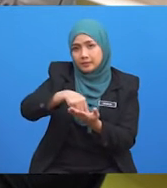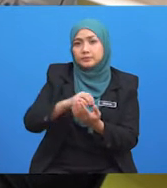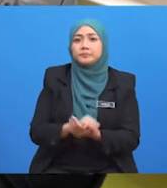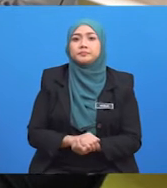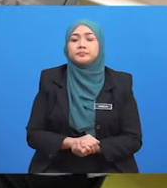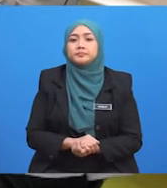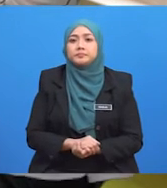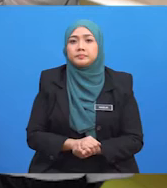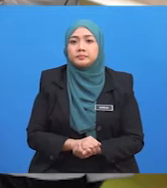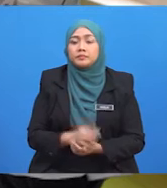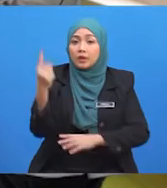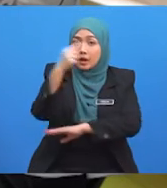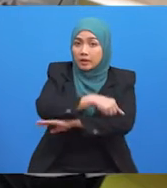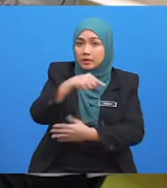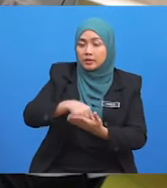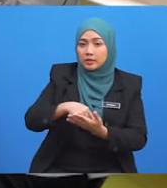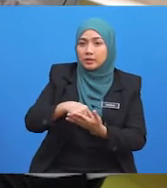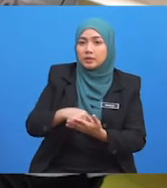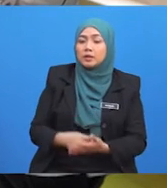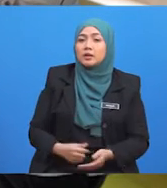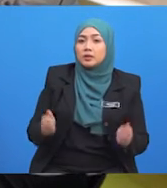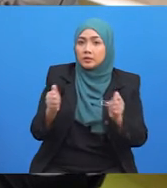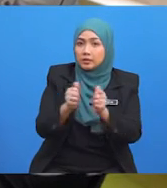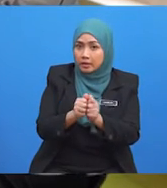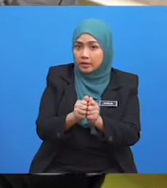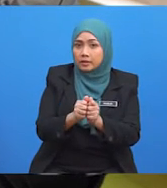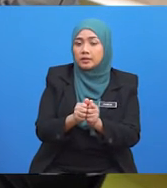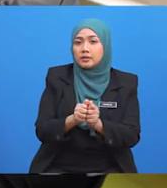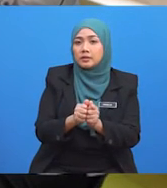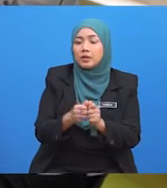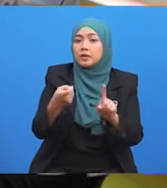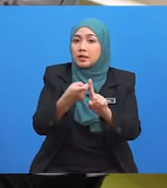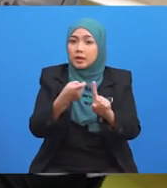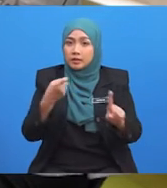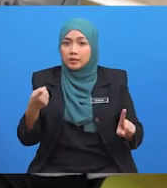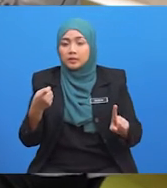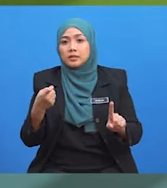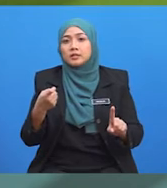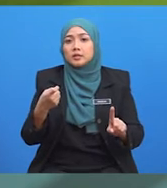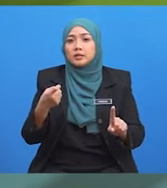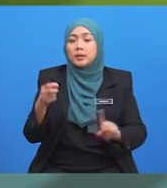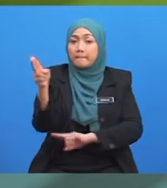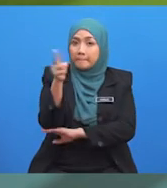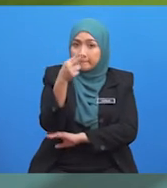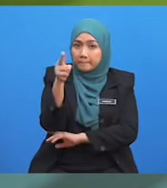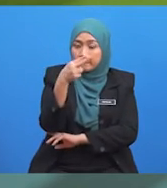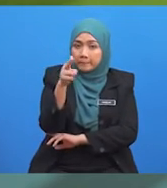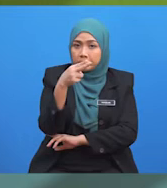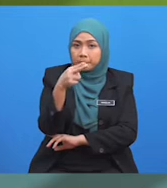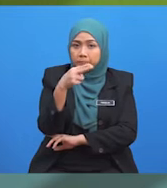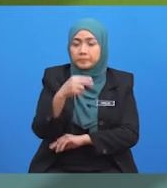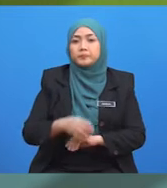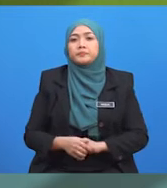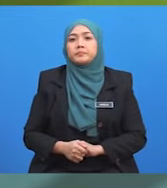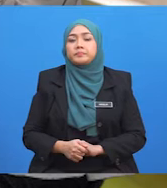Tetamu kita untuk hari ini adalah Encik Kogan dari Jabatan Perhutanan Semenanjung Malaysia. Kita ucapkan selamat datang